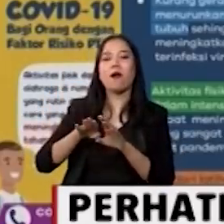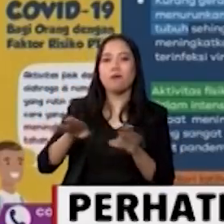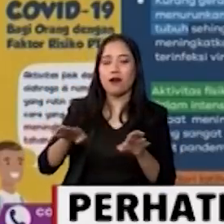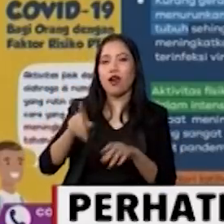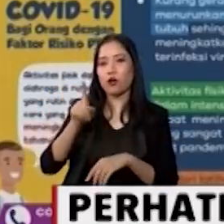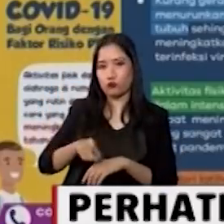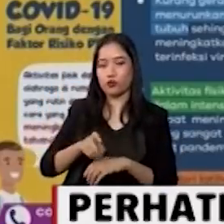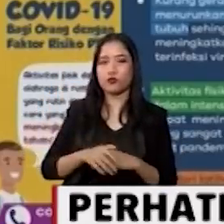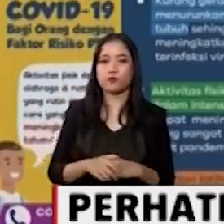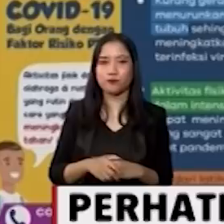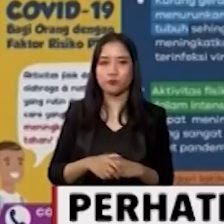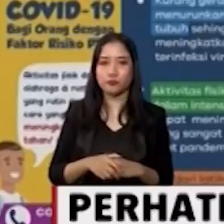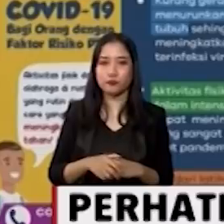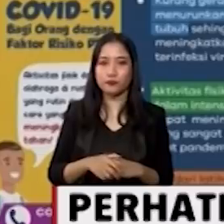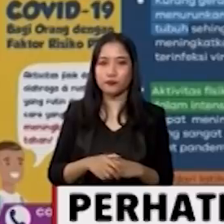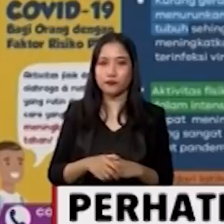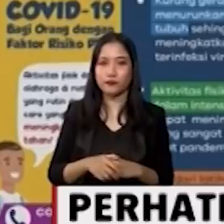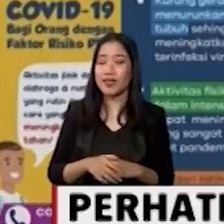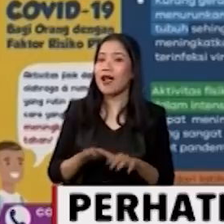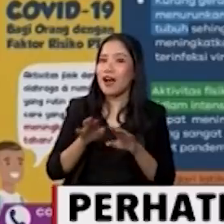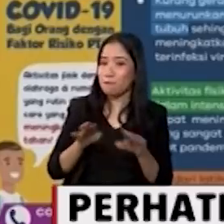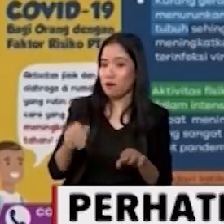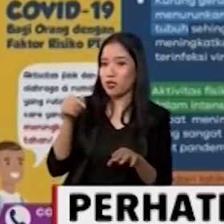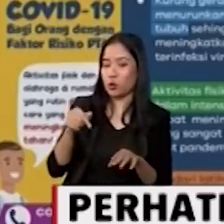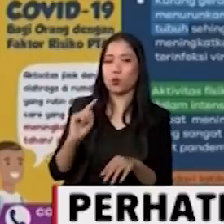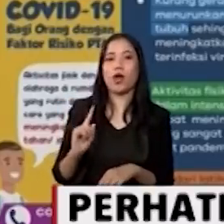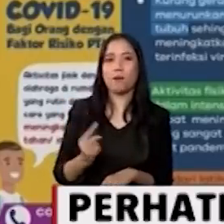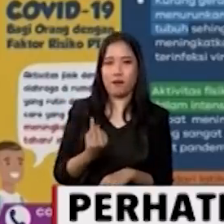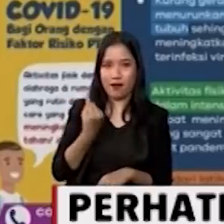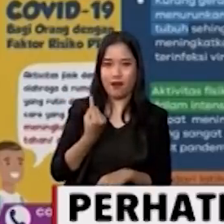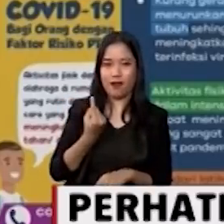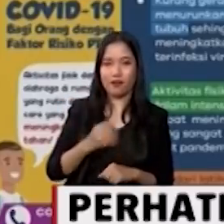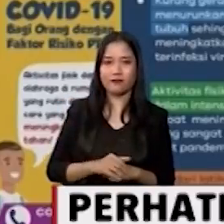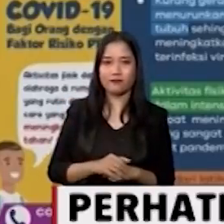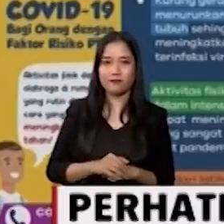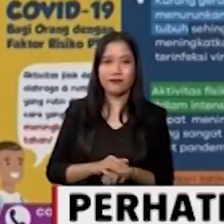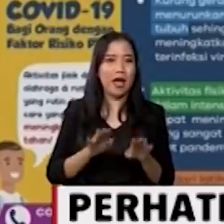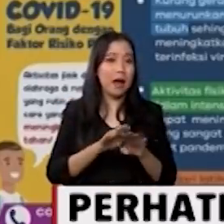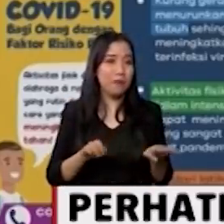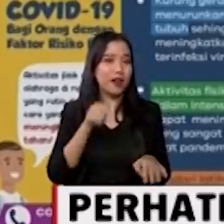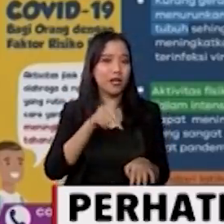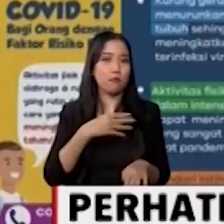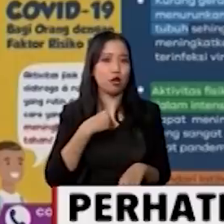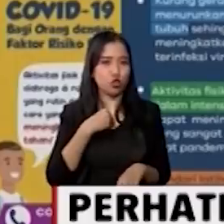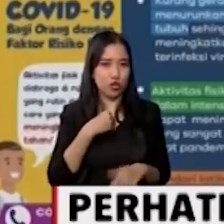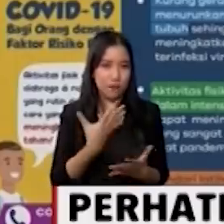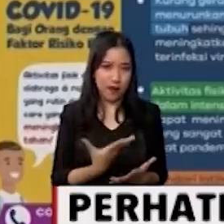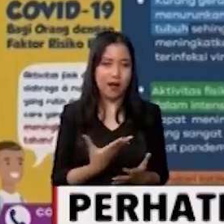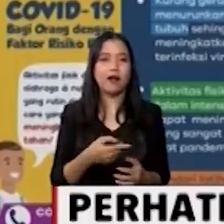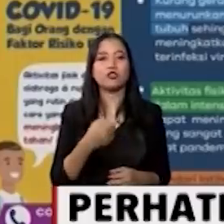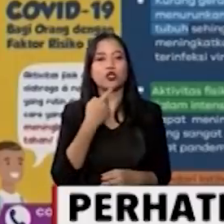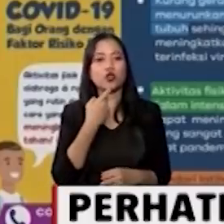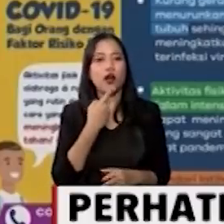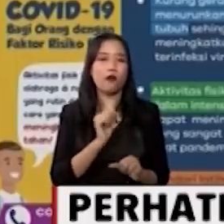keamanan. Unsur keamanan adalah yang paling utama. Tentunya keamanan di sini adalah berkaitan dengan penularan